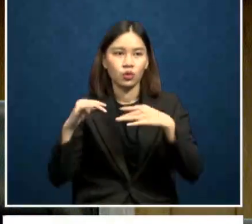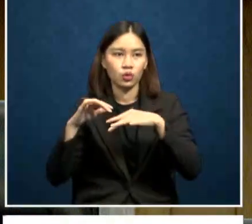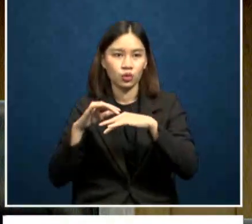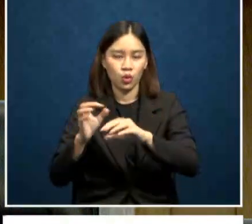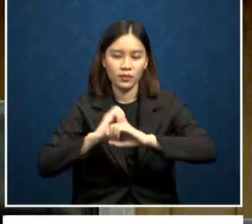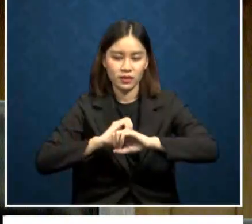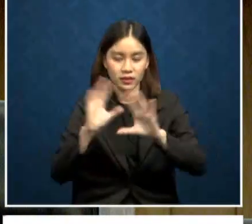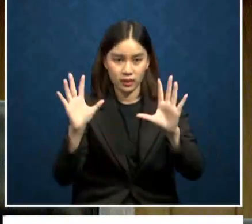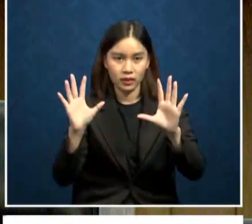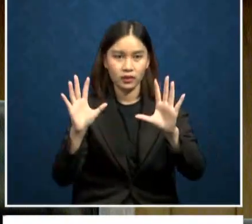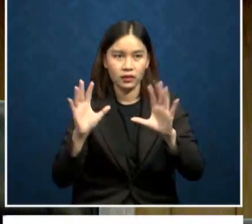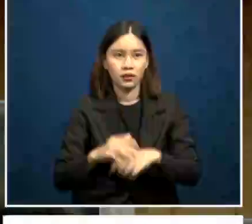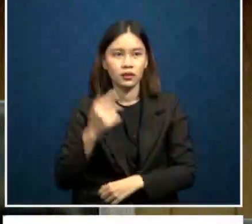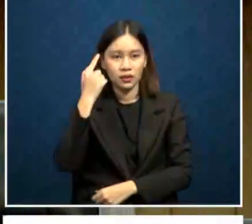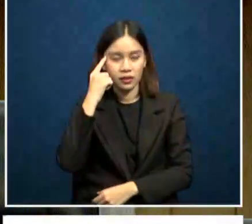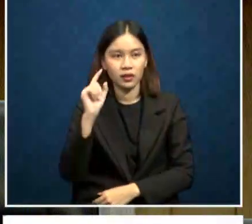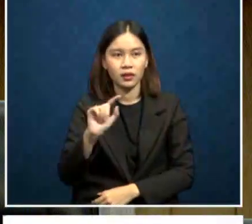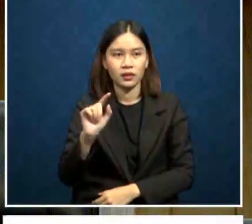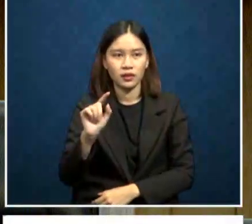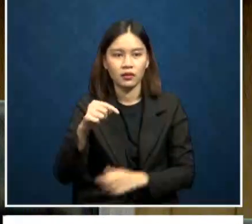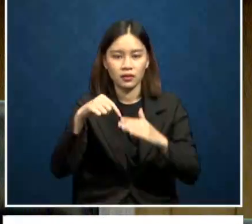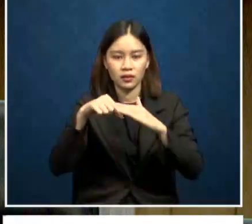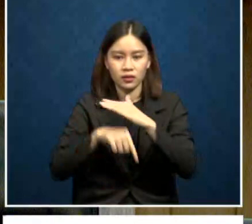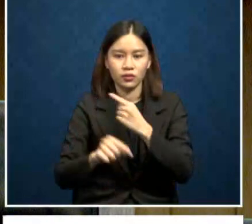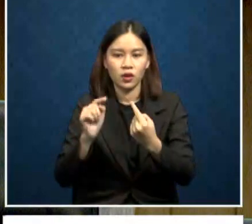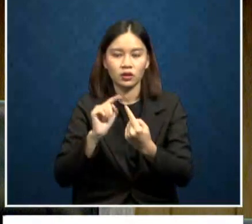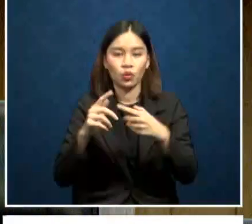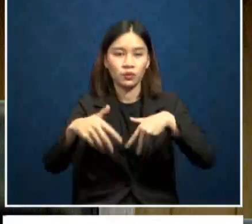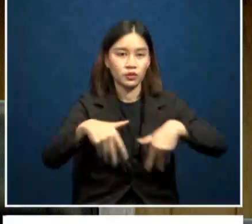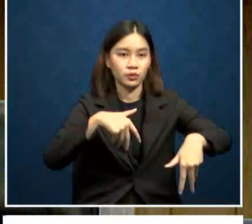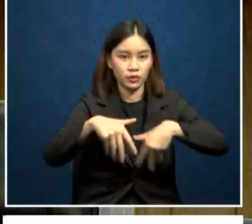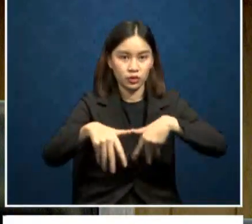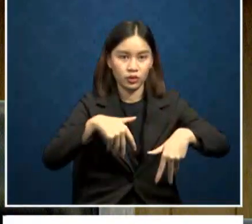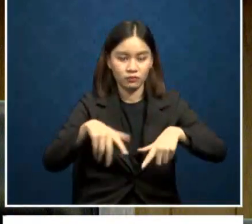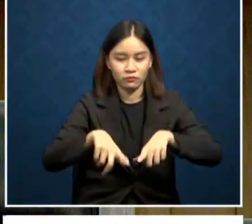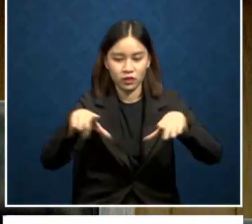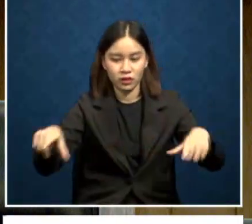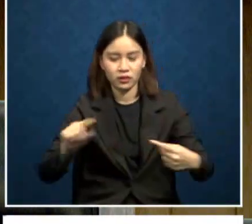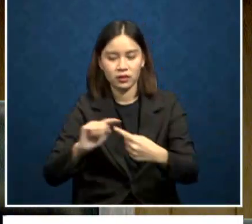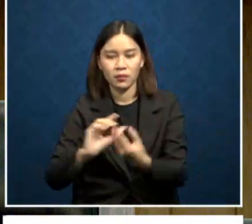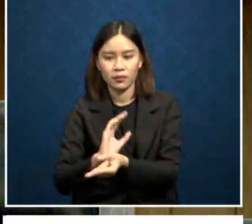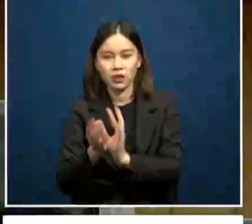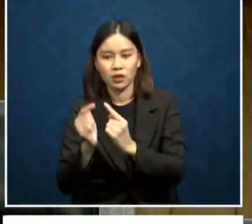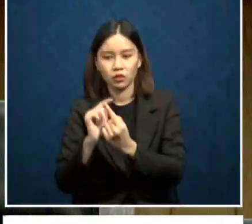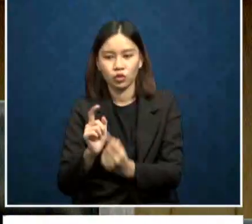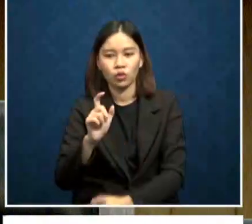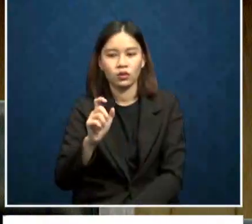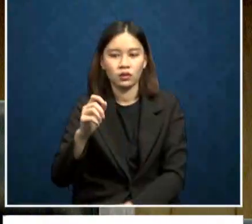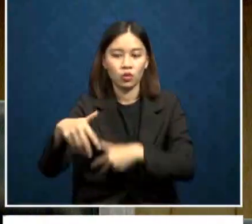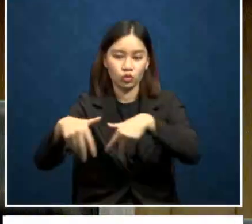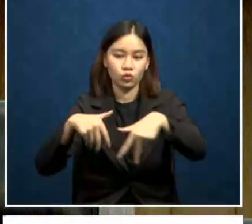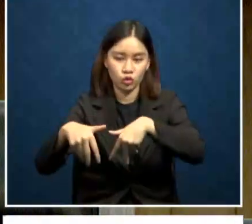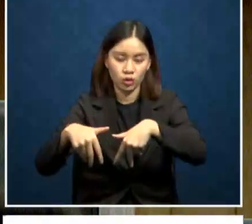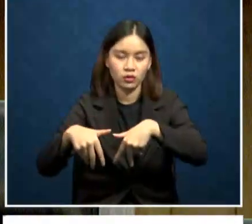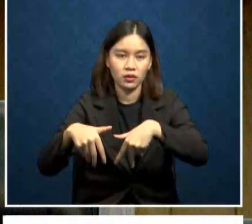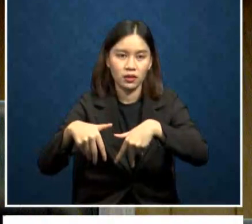ที่เป็นรูปธรรมน่าจะลงลึกไปถึงระดับพื้นที่ที่นำไปสู่เรื่องขององค์กรชุมชนและ